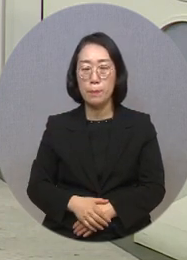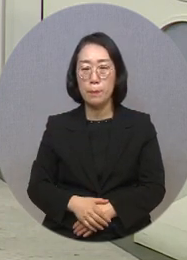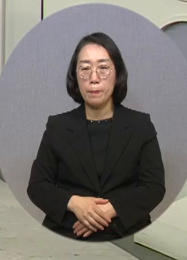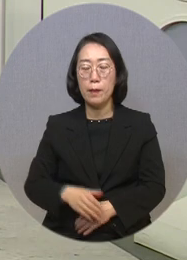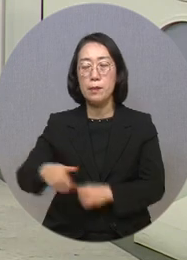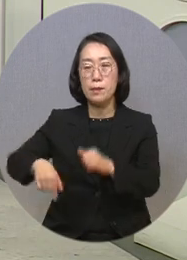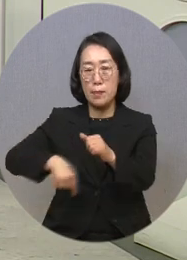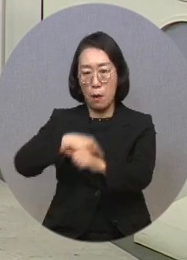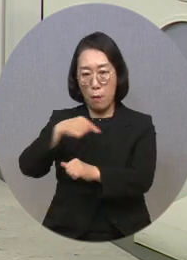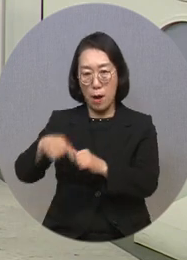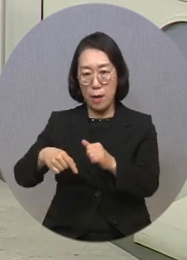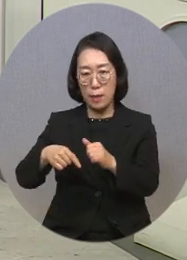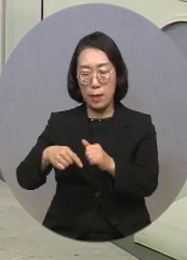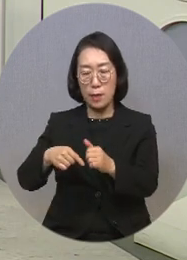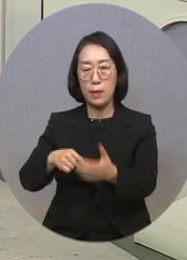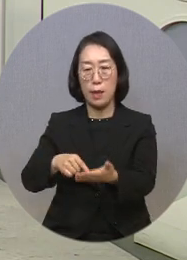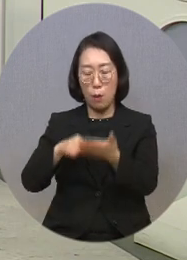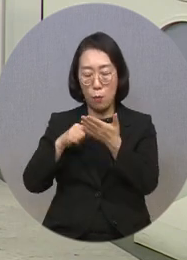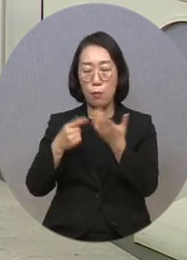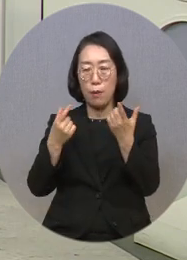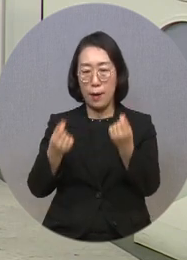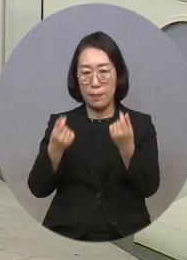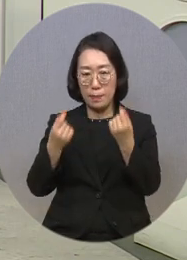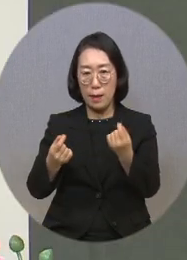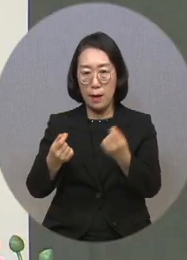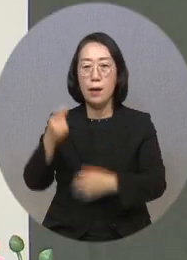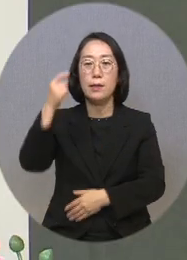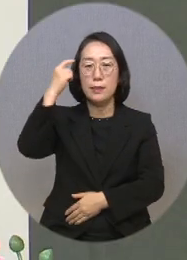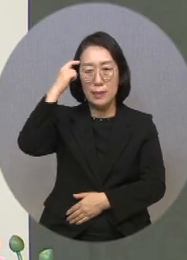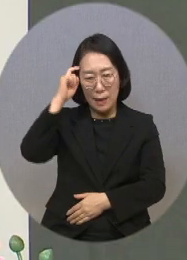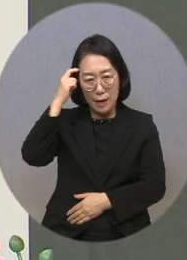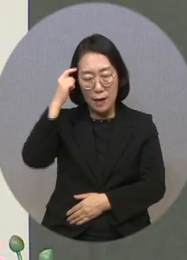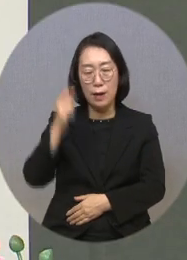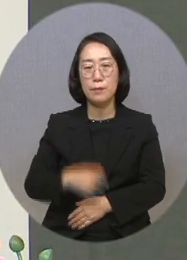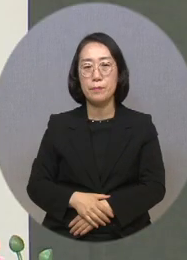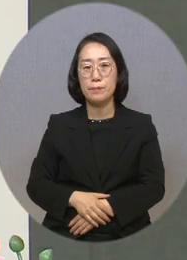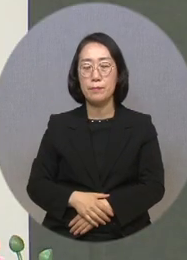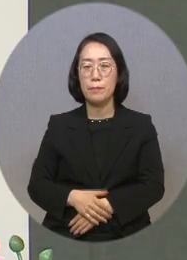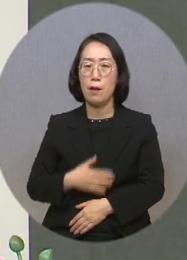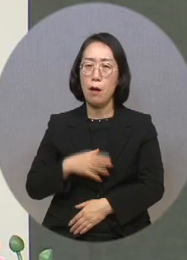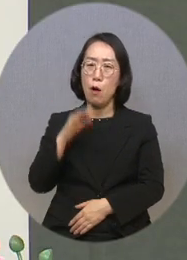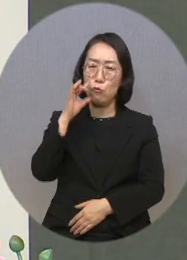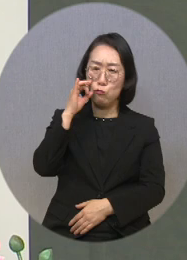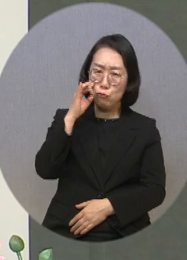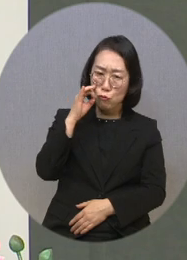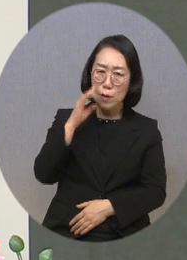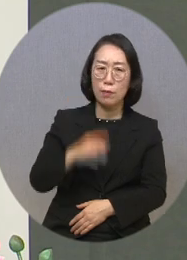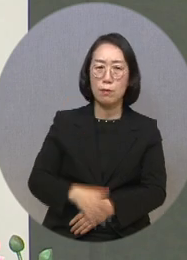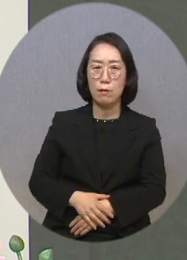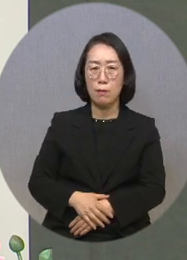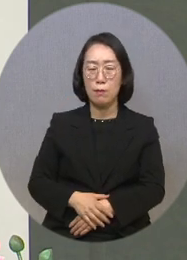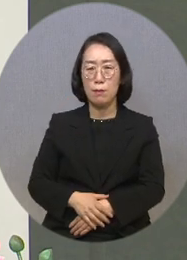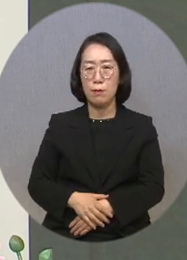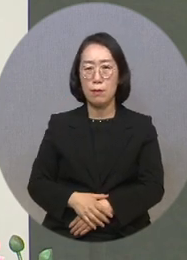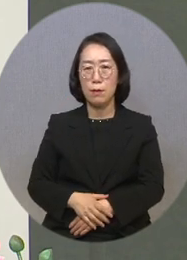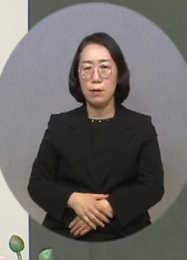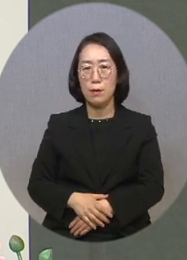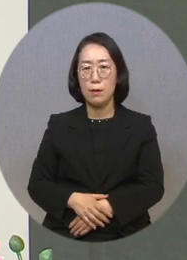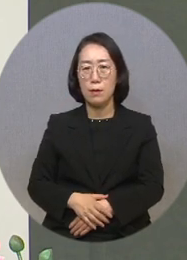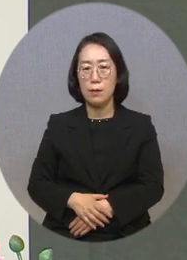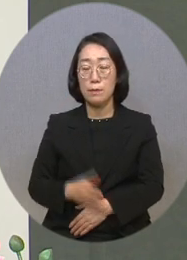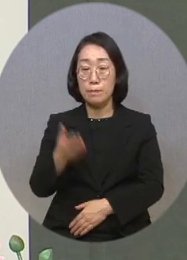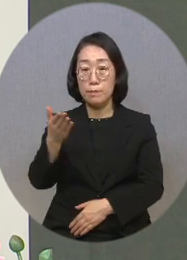것이다. 전개된다. 아, 그렇게 보시는군요. 네. 그런데 제가 궁금한 게 하나 있어. 네. 그